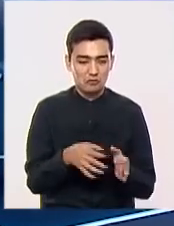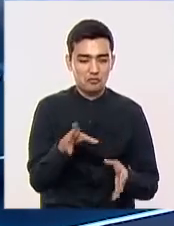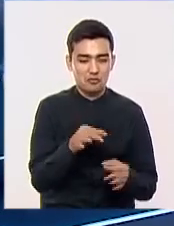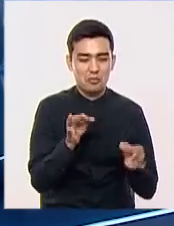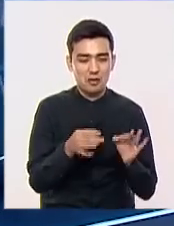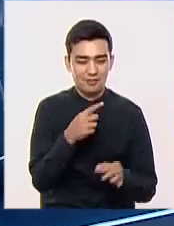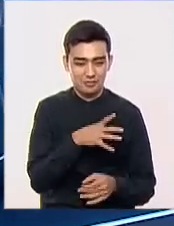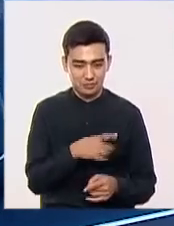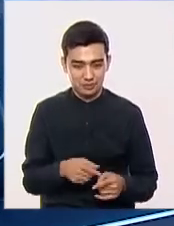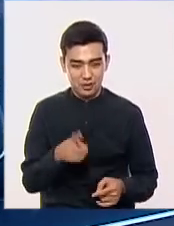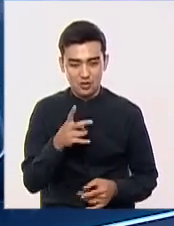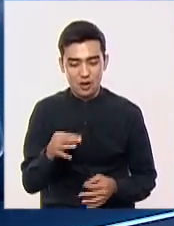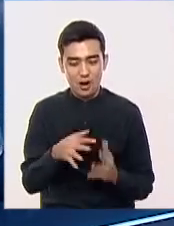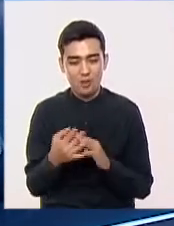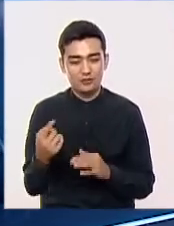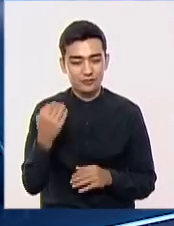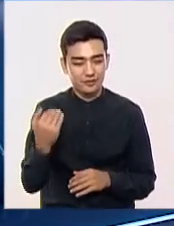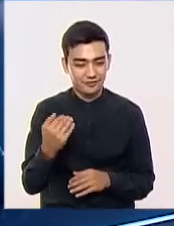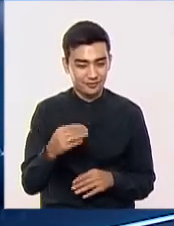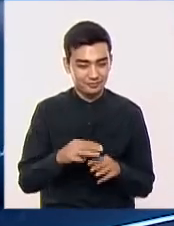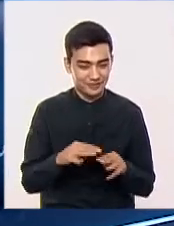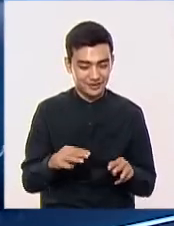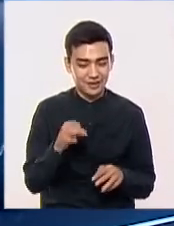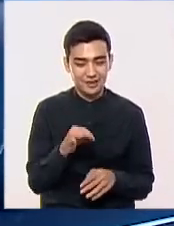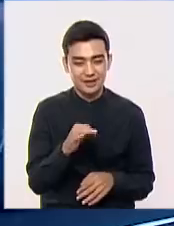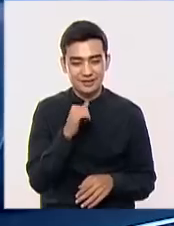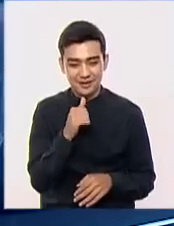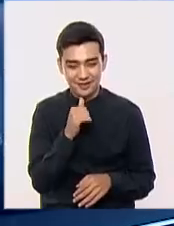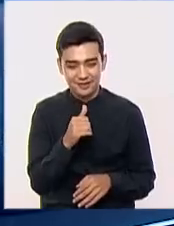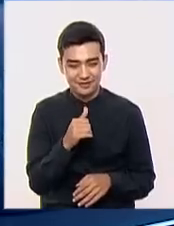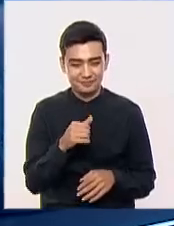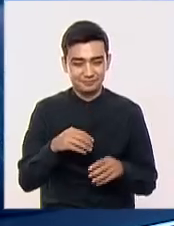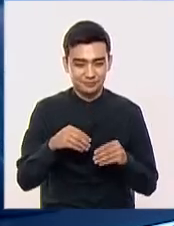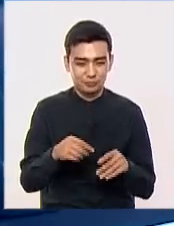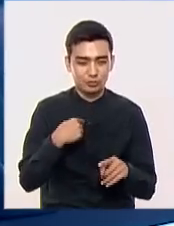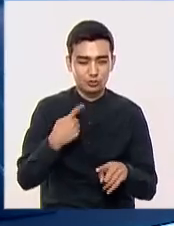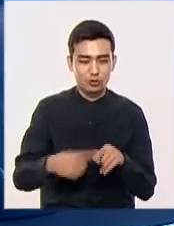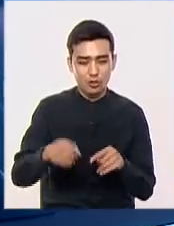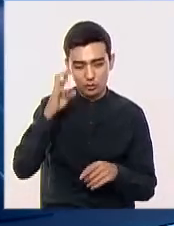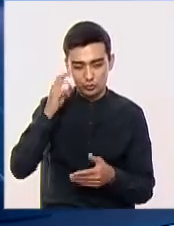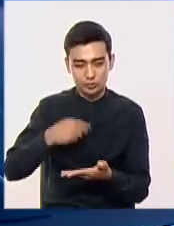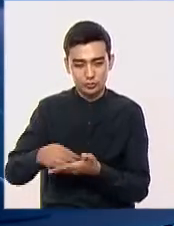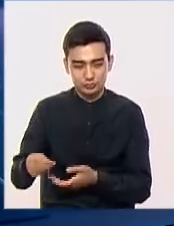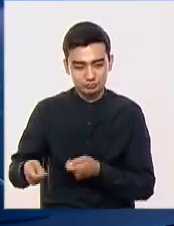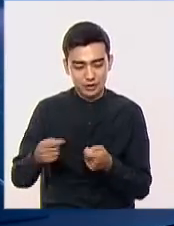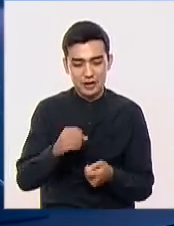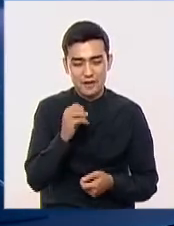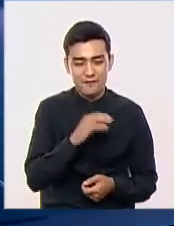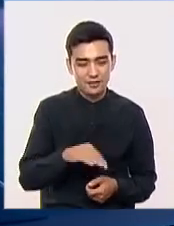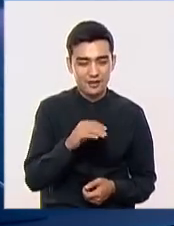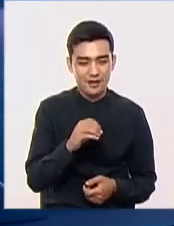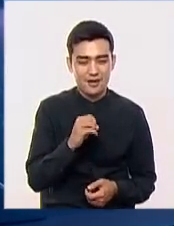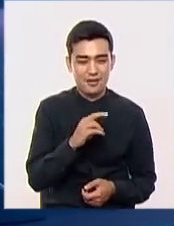ауыл шаруашылығы ведомствосының басшысы Ербол Қарашөкеев қант қызылшасын өзгелдерден жеткіземіз. Еуразиялық экономикалық одақ